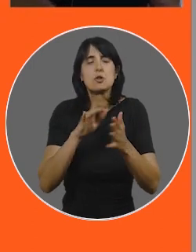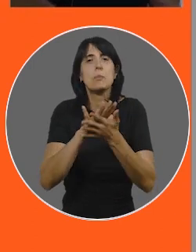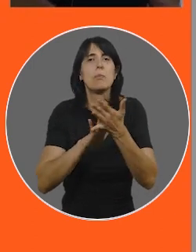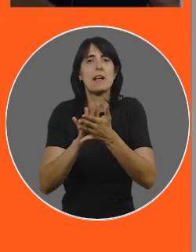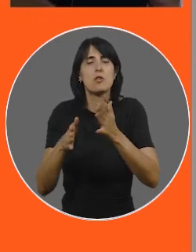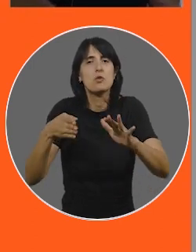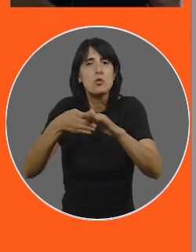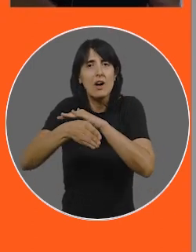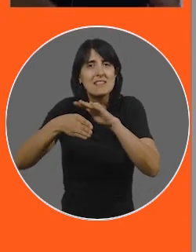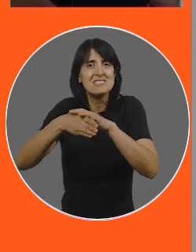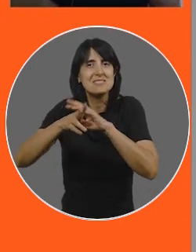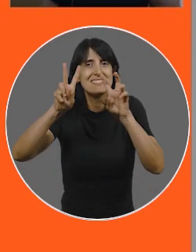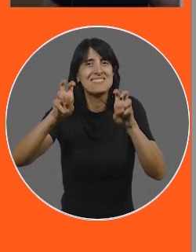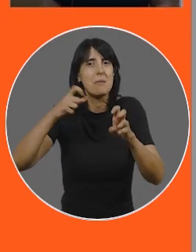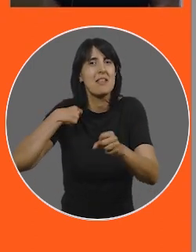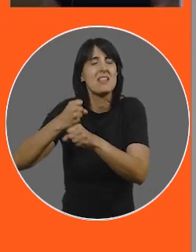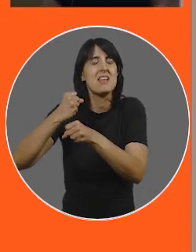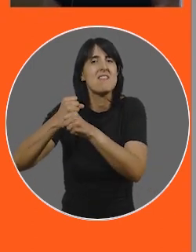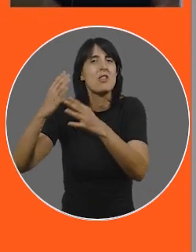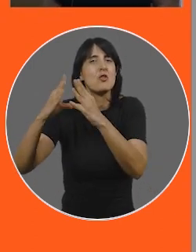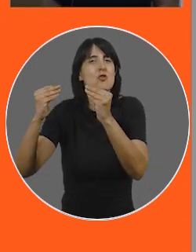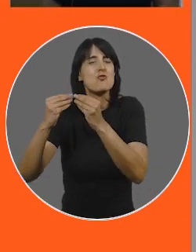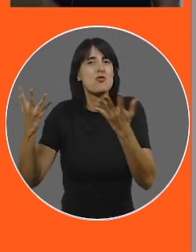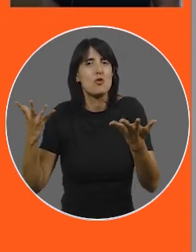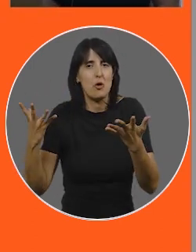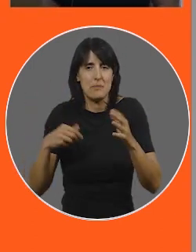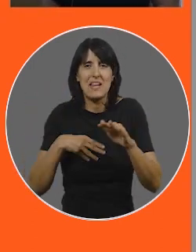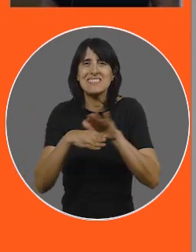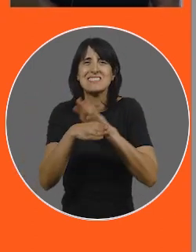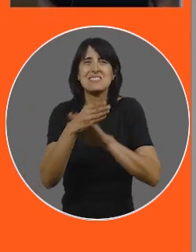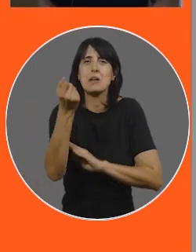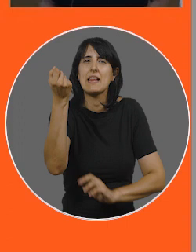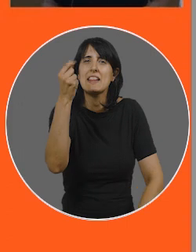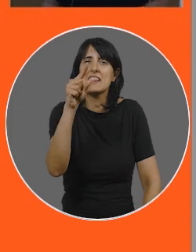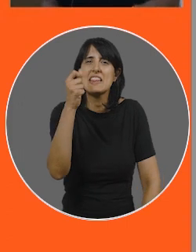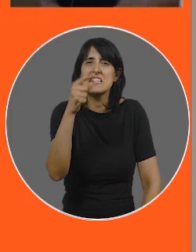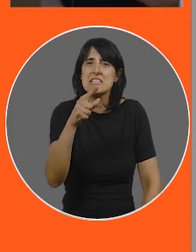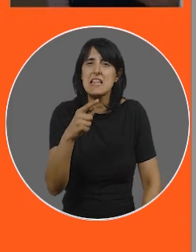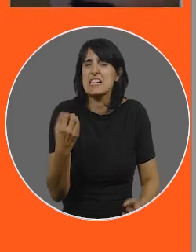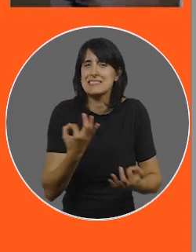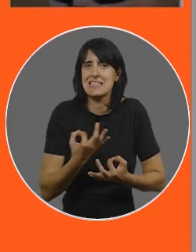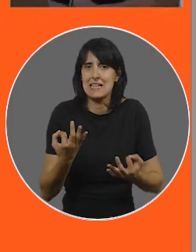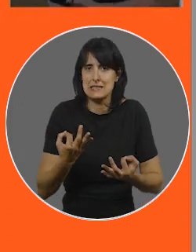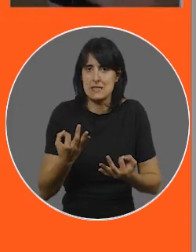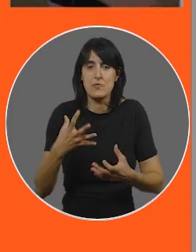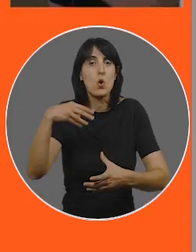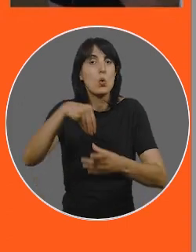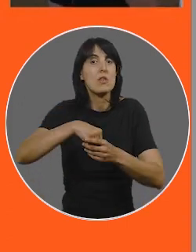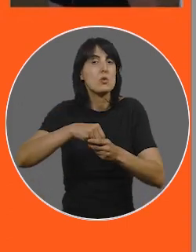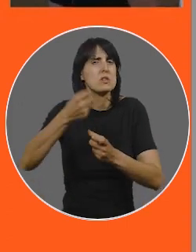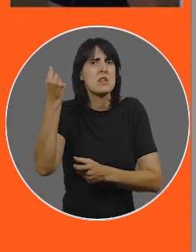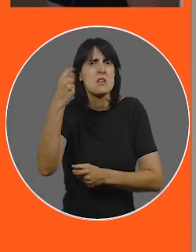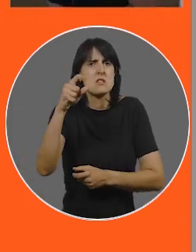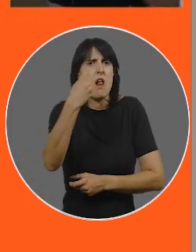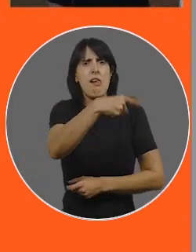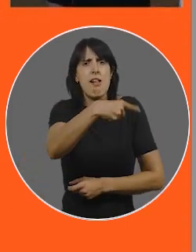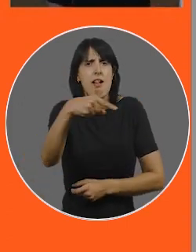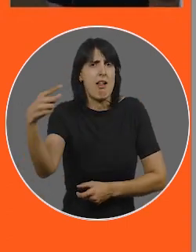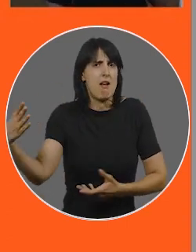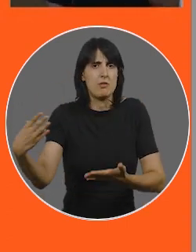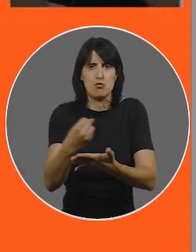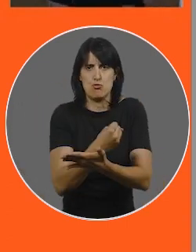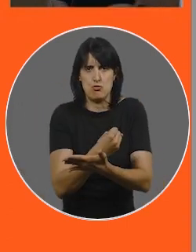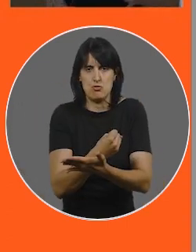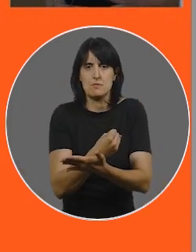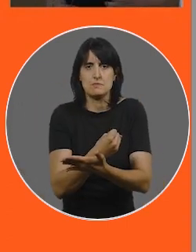el que fem a la universitat. Què és l'accessibilitat digital? Els continguts digitals els tenim a tot arreu. Abans